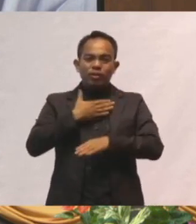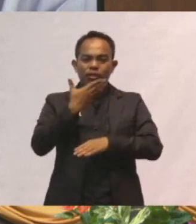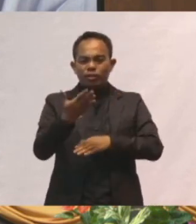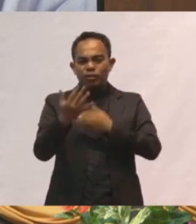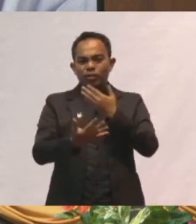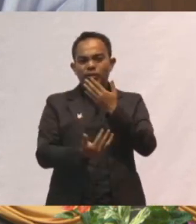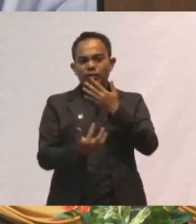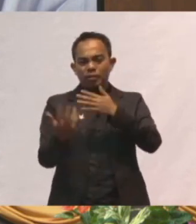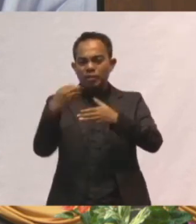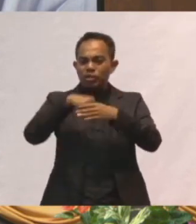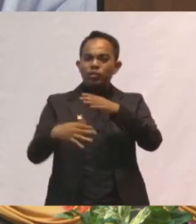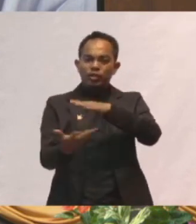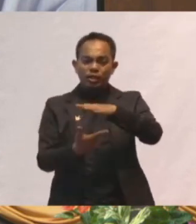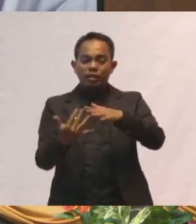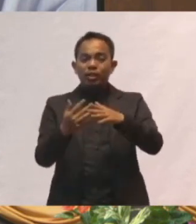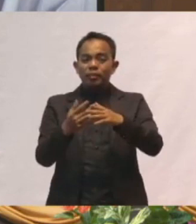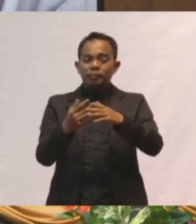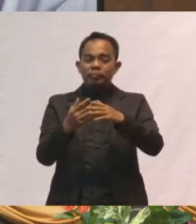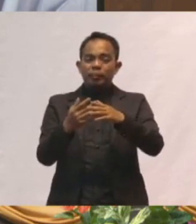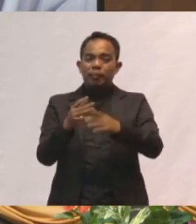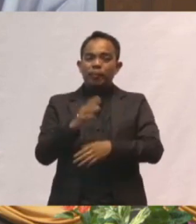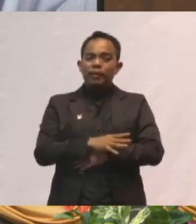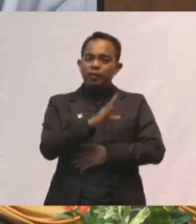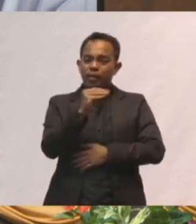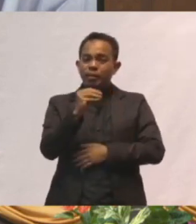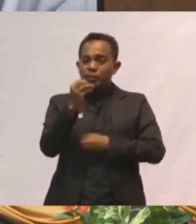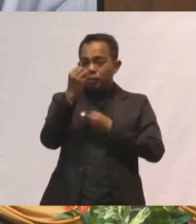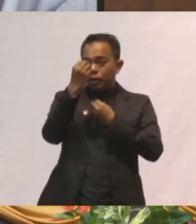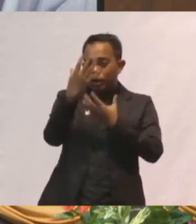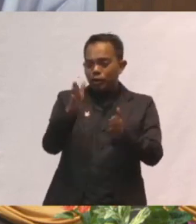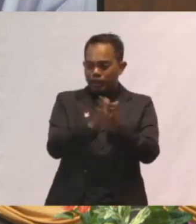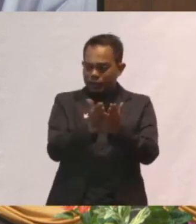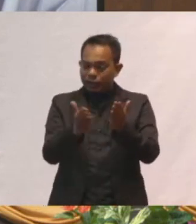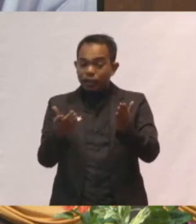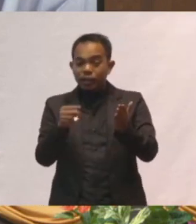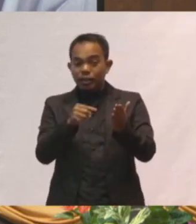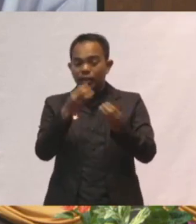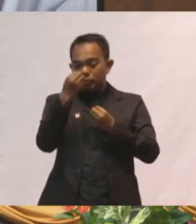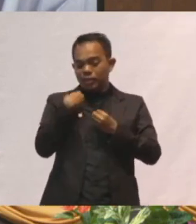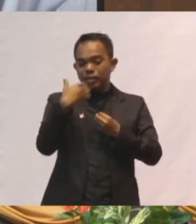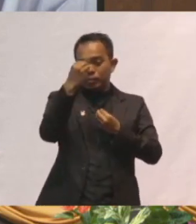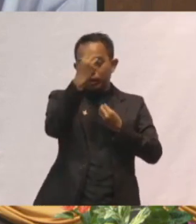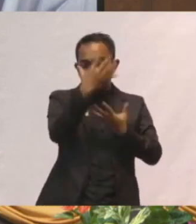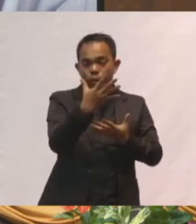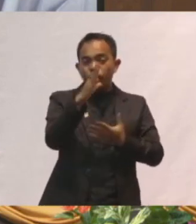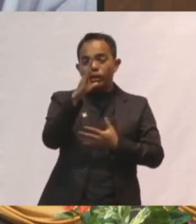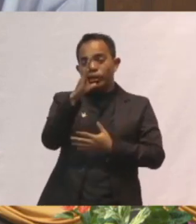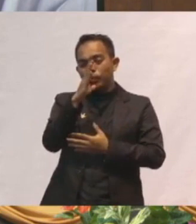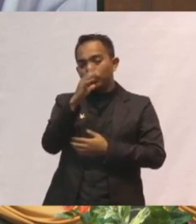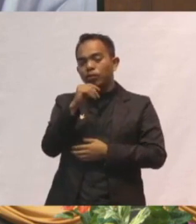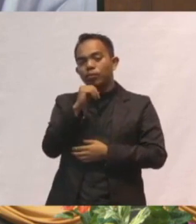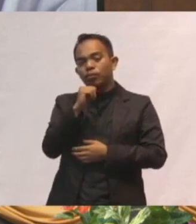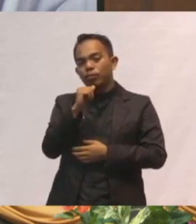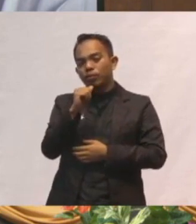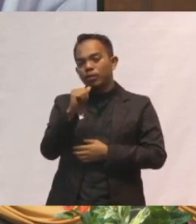Dan beliau menyatakan bahawa dalam Risalah Nurni, ibu bukan